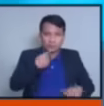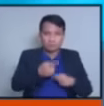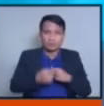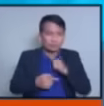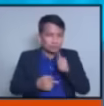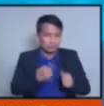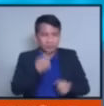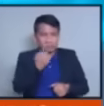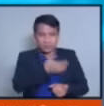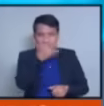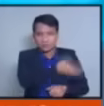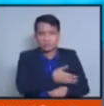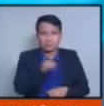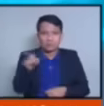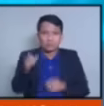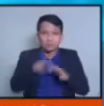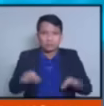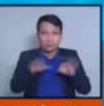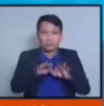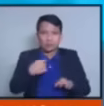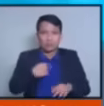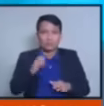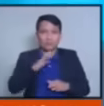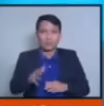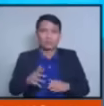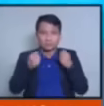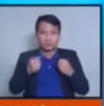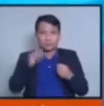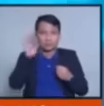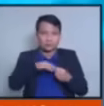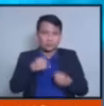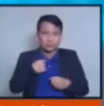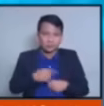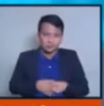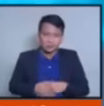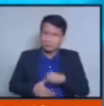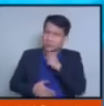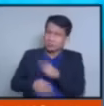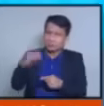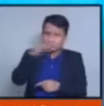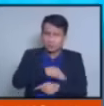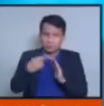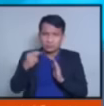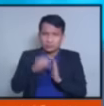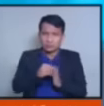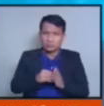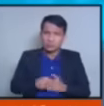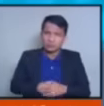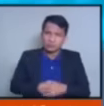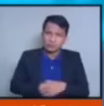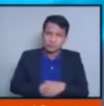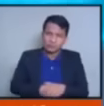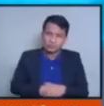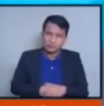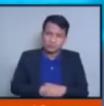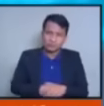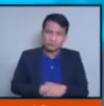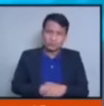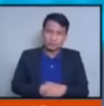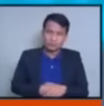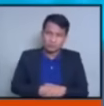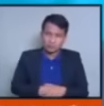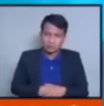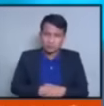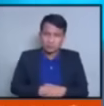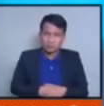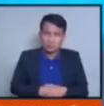mo sa akin, wala kang pakialam, mas gusto mo rin makulong dahil kapatid mo yun. Huwag kang magsinungaling, may NDT record mo. O, andun yung kwan natin na nandiyan.